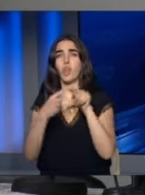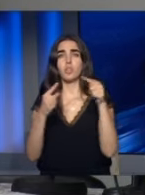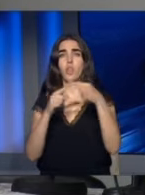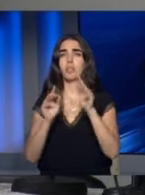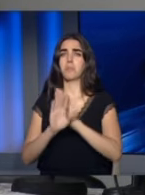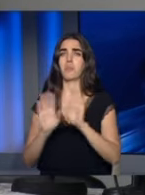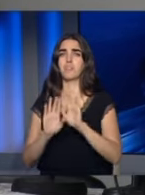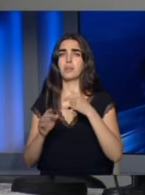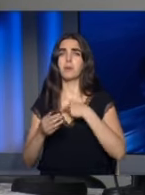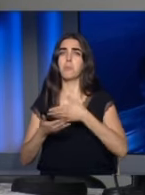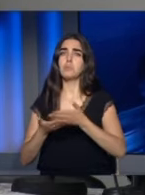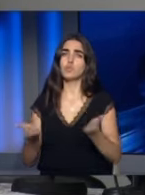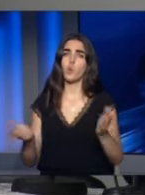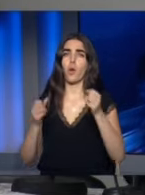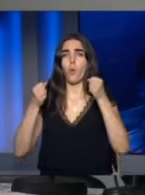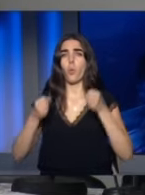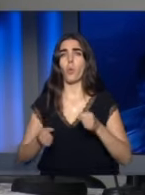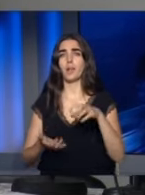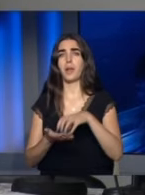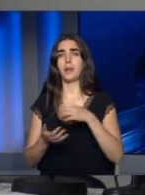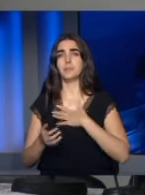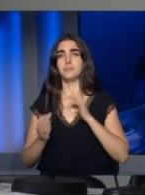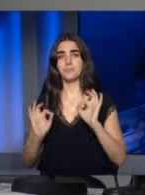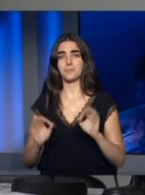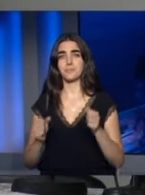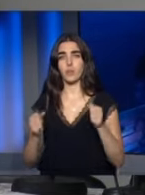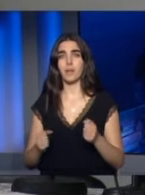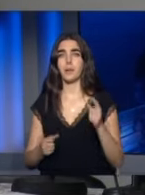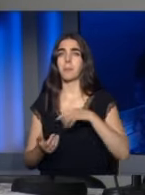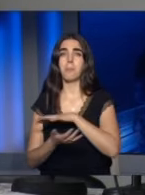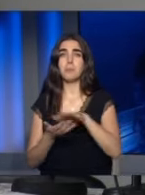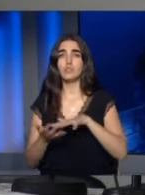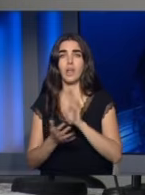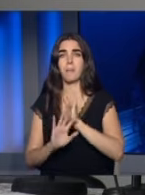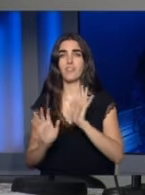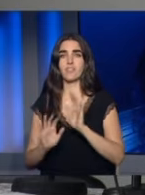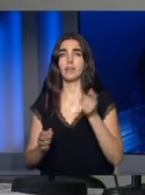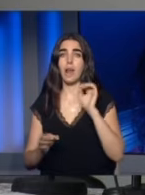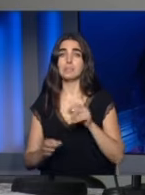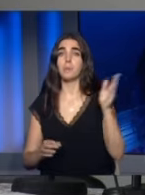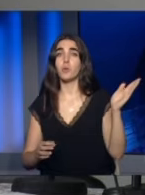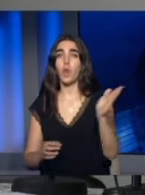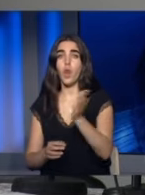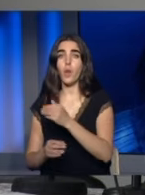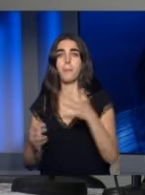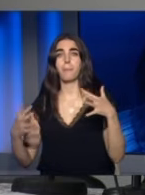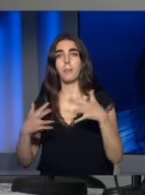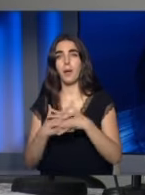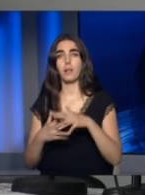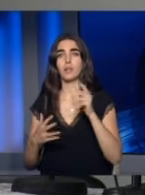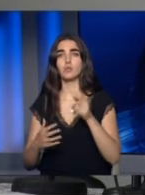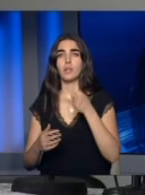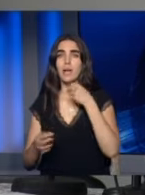تفرقوا فتفشلوا وتذهب ريحكم المشروع كما ذكرت انا لست ضد